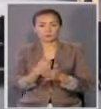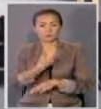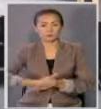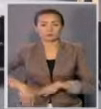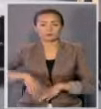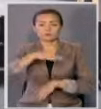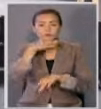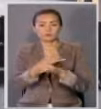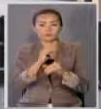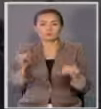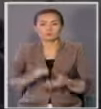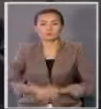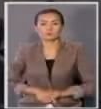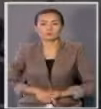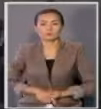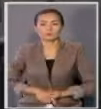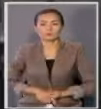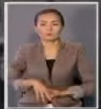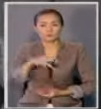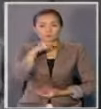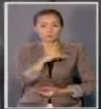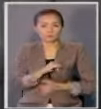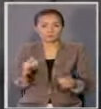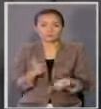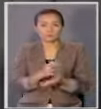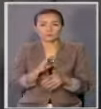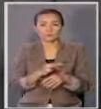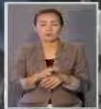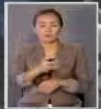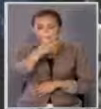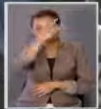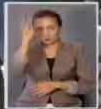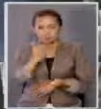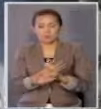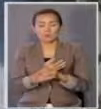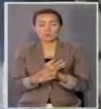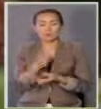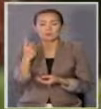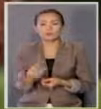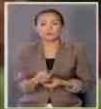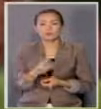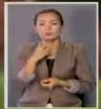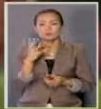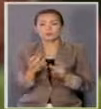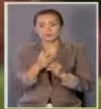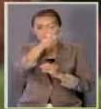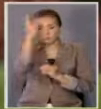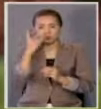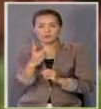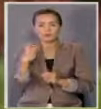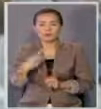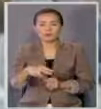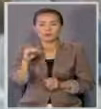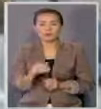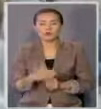территории Федерации увеличилось. В Южной Корее увеличилось число зараженных коронавирусом. За прошедшие сутки ковид диагностировали у